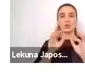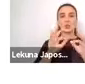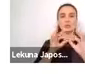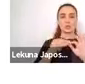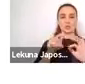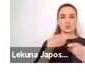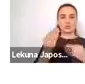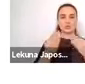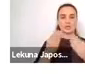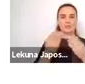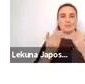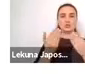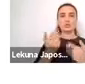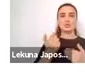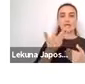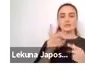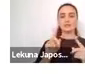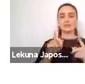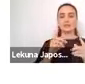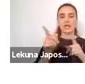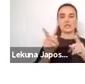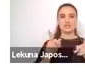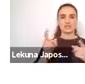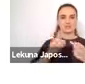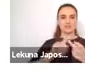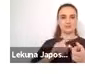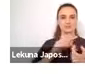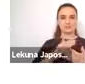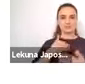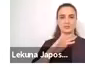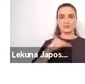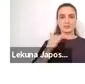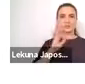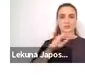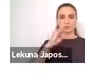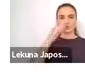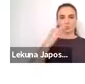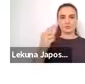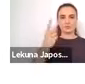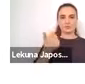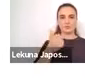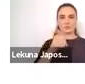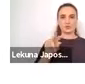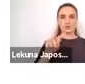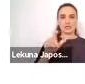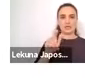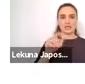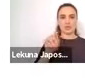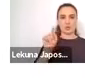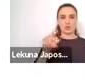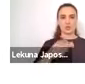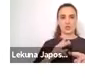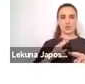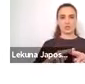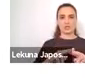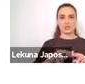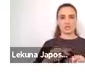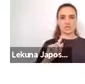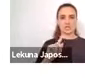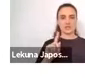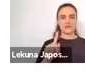კონკრეტული თამაში რამდენ რაღაცაზე გადის. და არ მინდა რომ მშობლებმა ჩათვალონ, რომ მარტო ლეგოს აქვს ეს უპირატესობა.